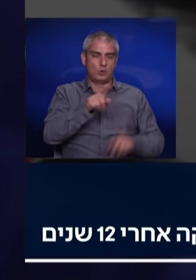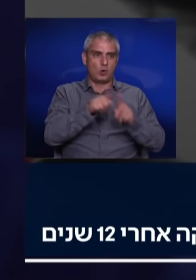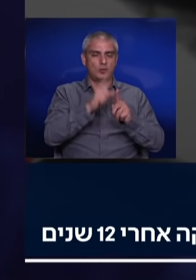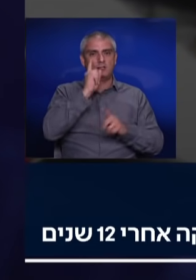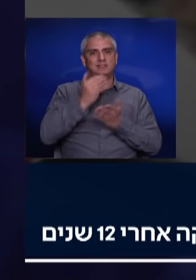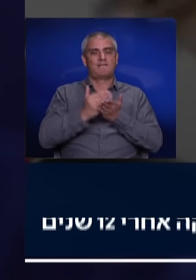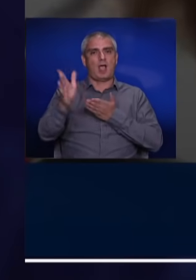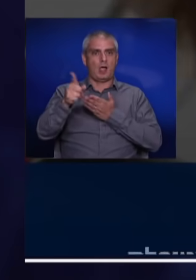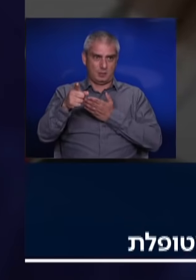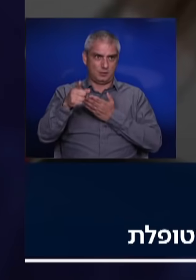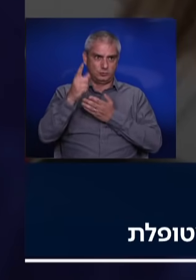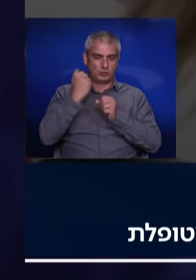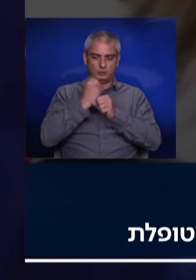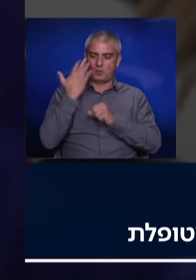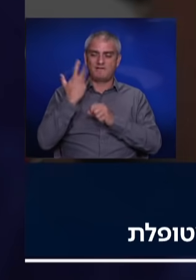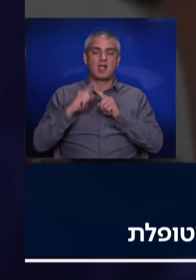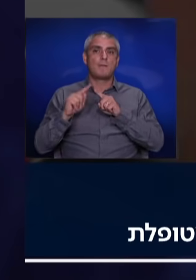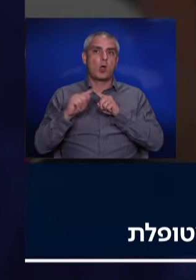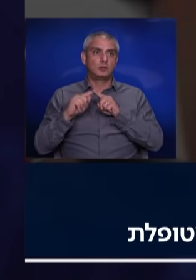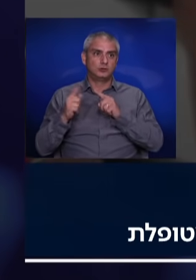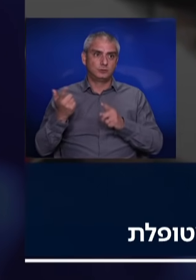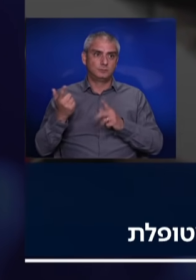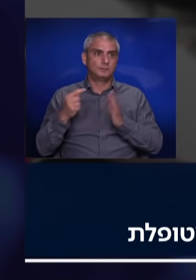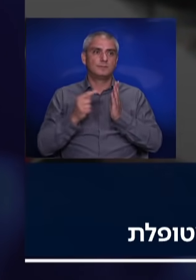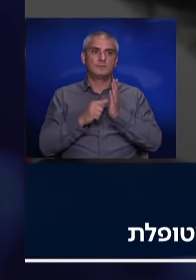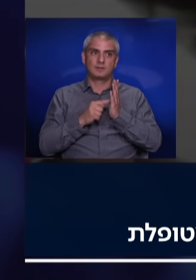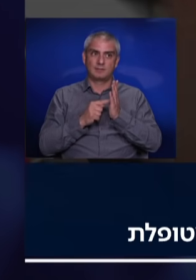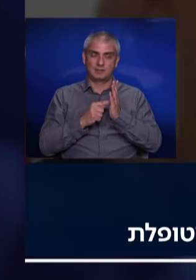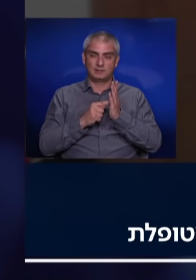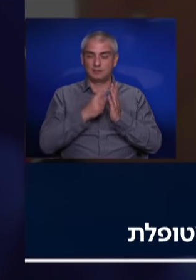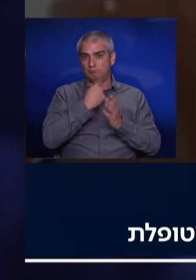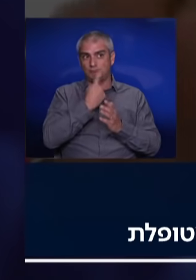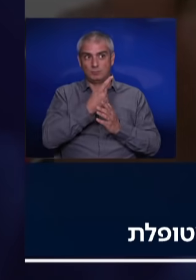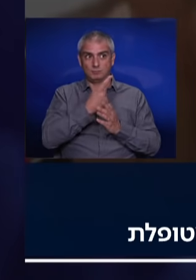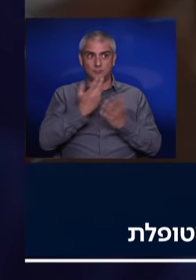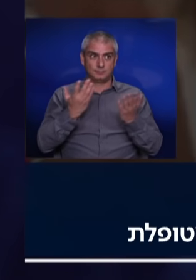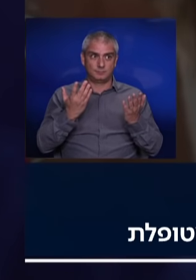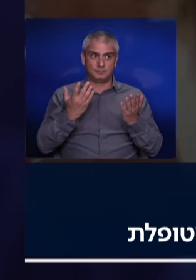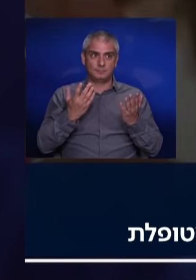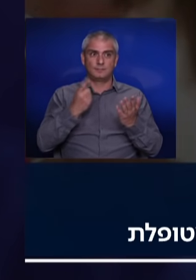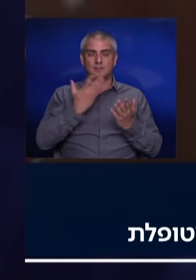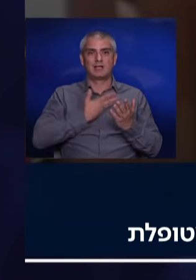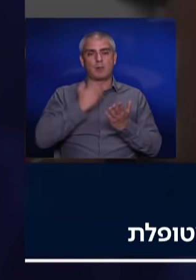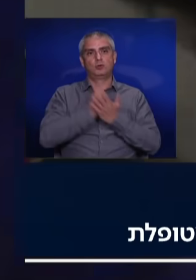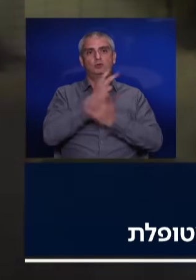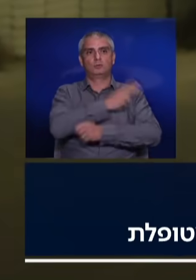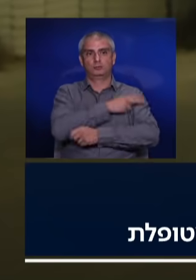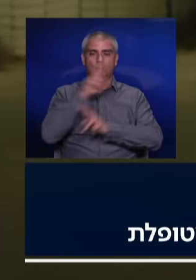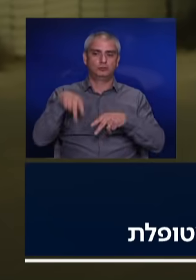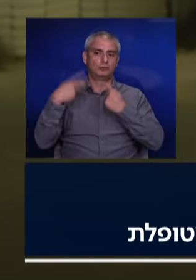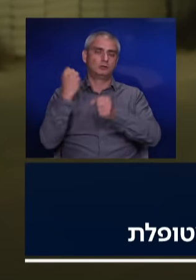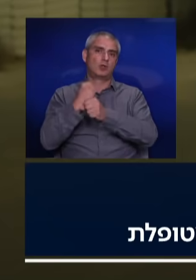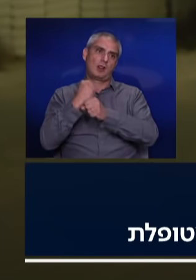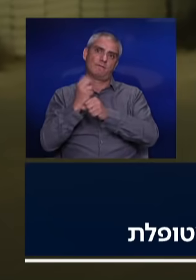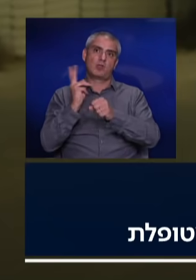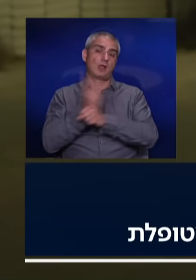הרחקה שהוצע לפני כמה חודשים, ולכן לדבריהם ולתגובתם הם קיבלו אישור מהמשטרה שהוא יחזור לעבוד